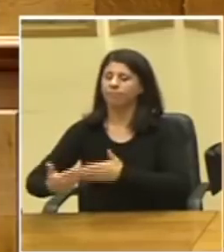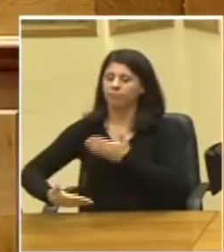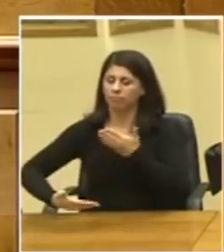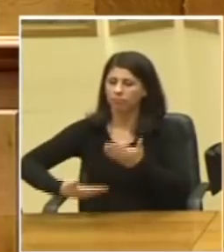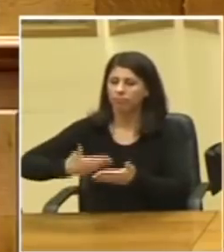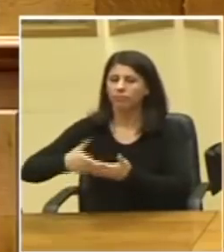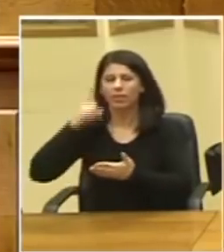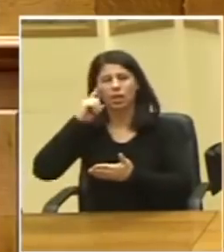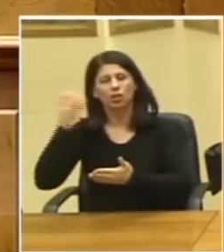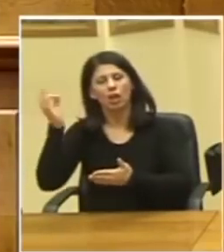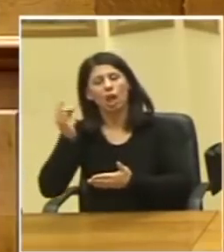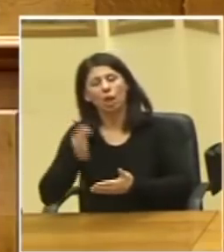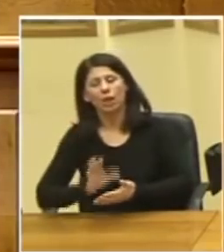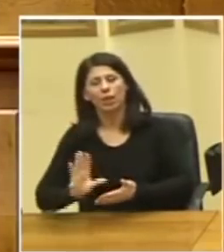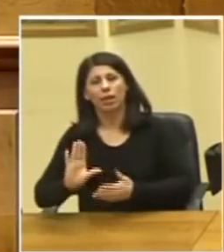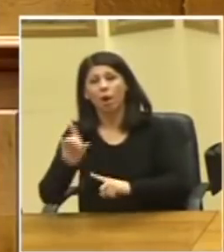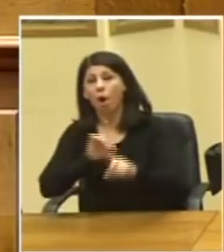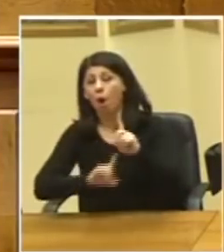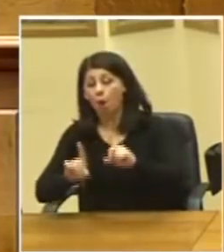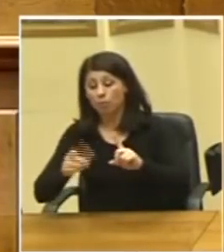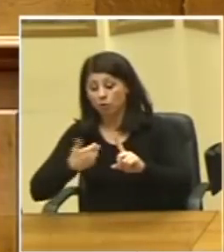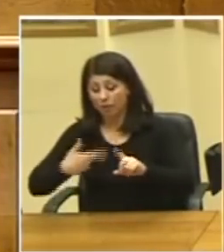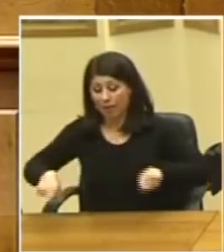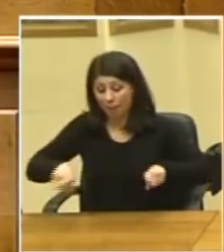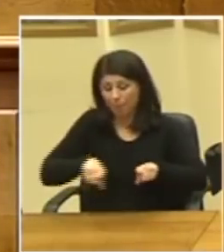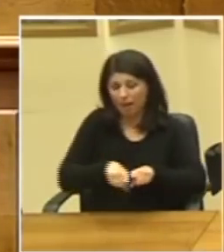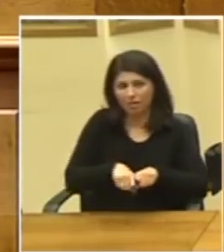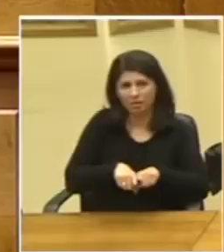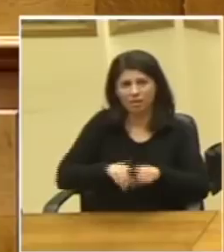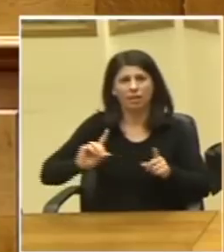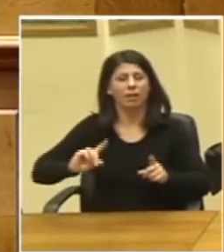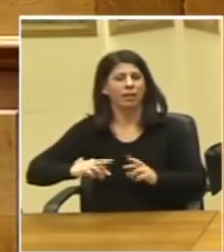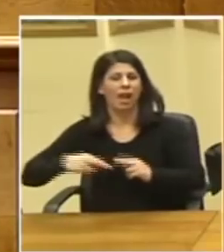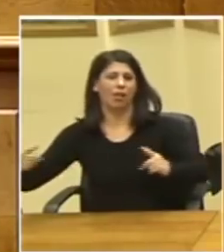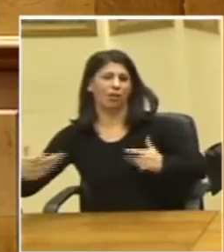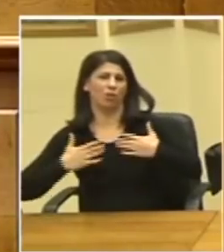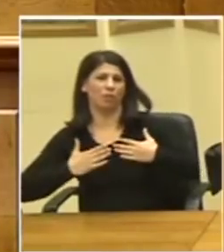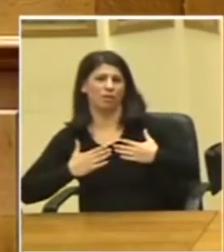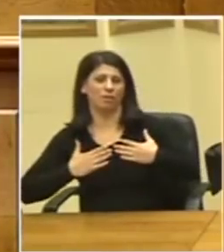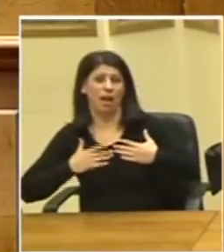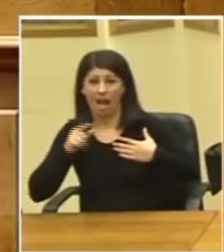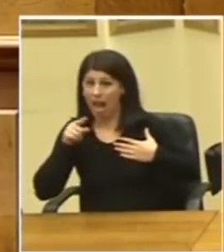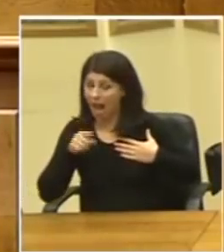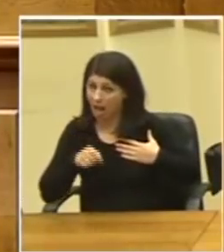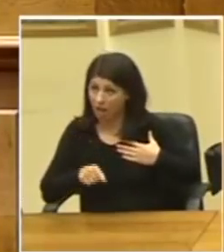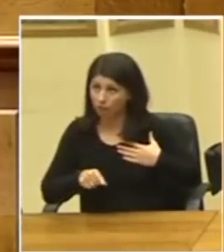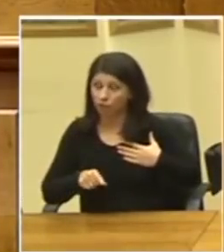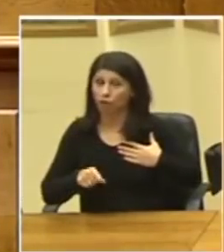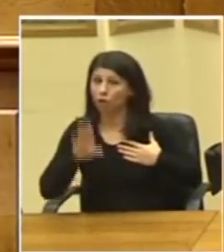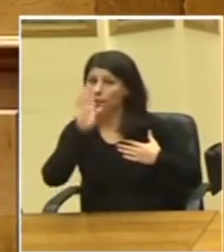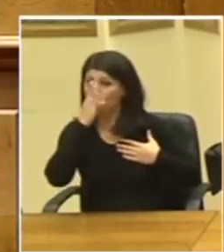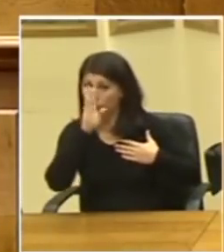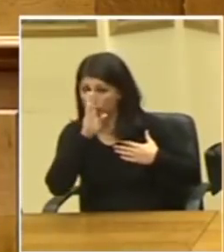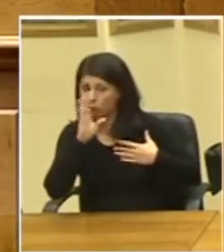αναπαράγοντας τη γνωστή λογική «όποιος δεν είναι μαζί μας, είναι εναντίον μας». Είναι μάλιστα